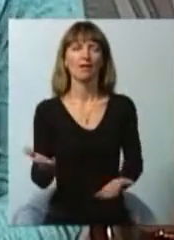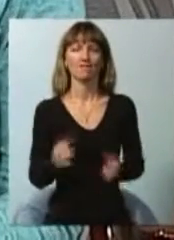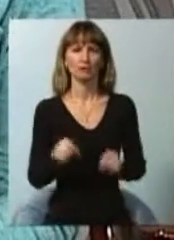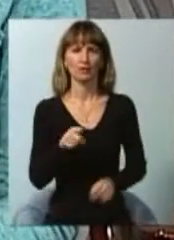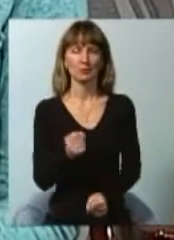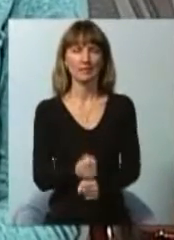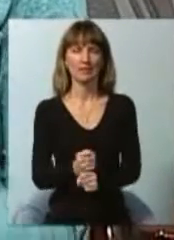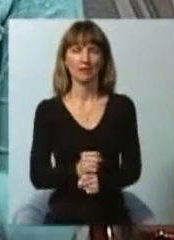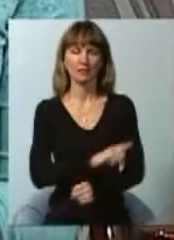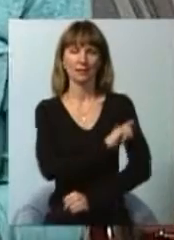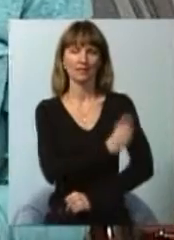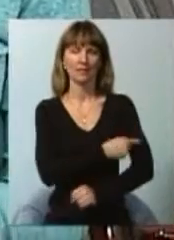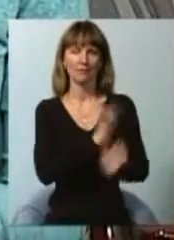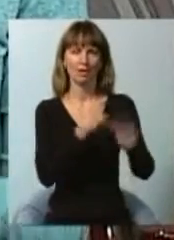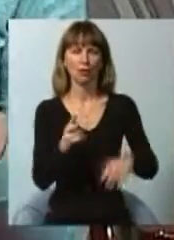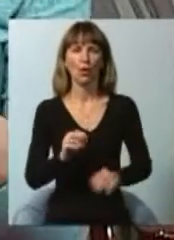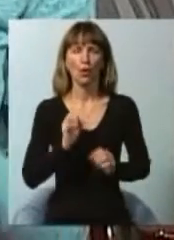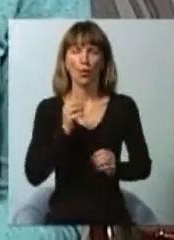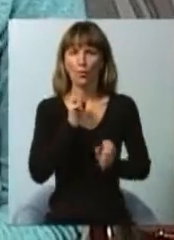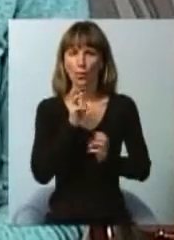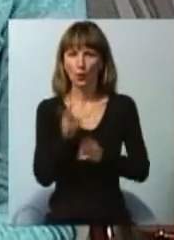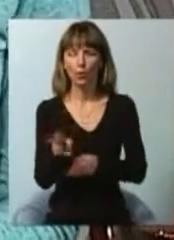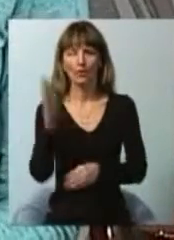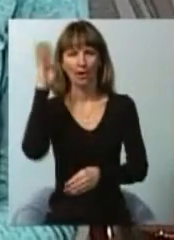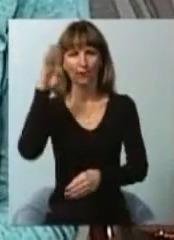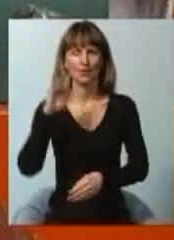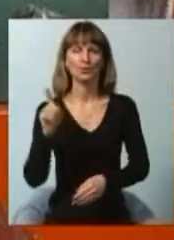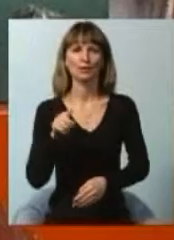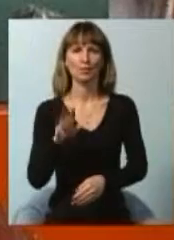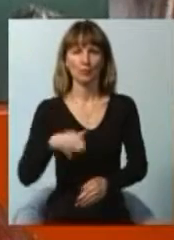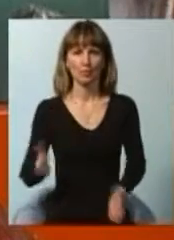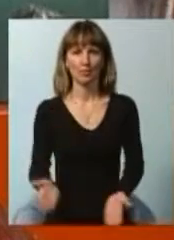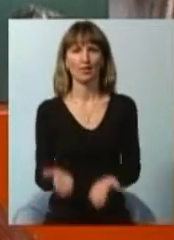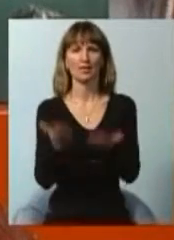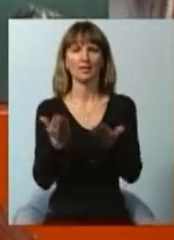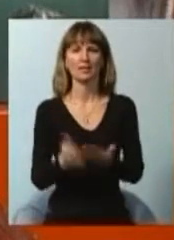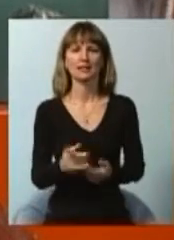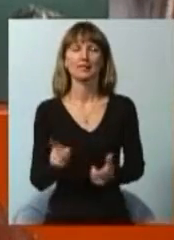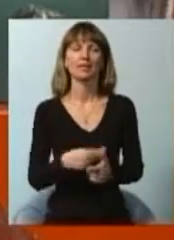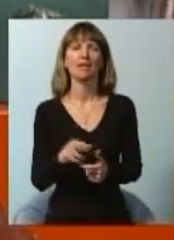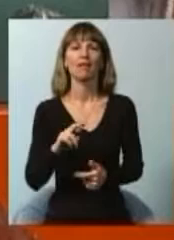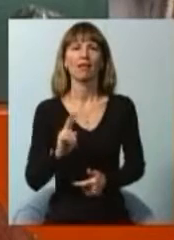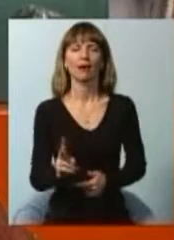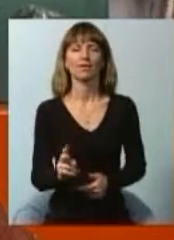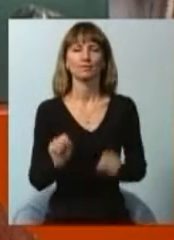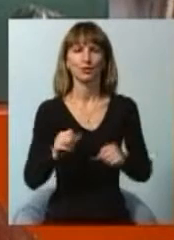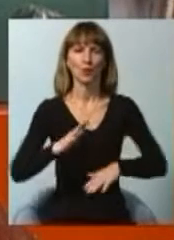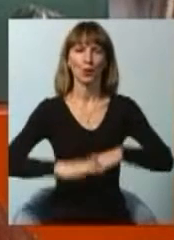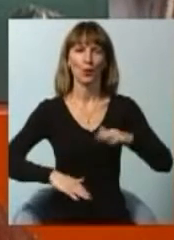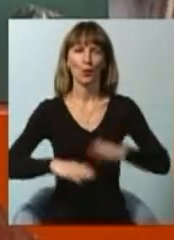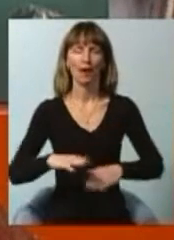там зробити шторм? Треба дути, напевно, на воду, щоб вона потім піднялася. Чи як? Можна